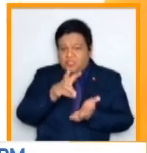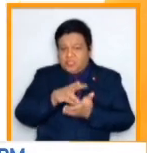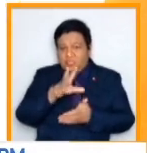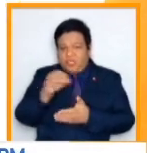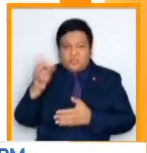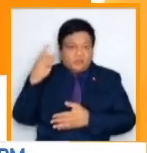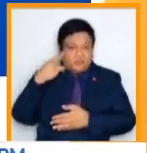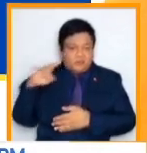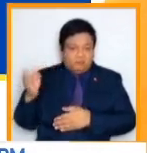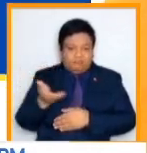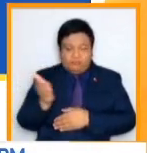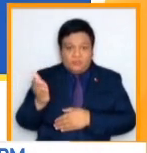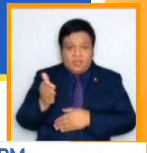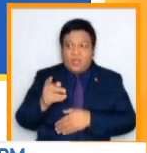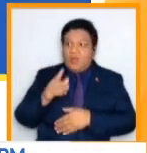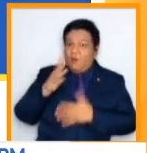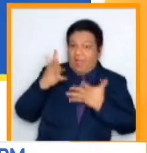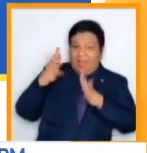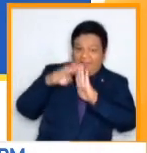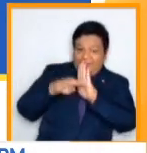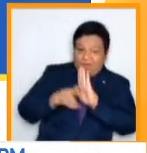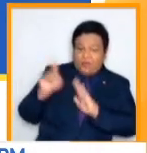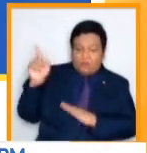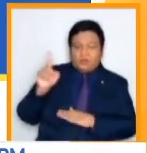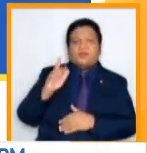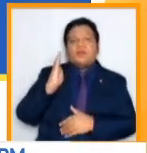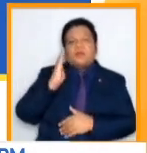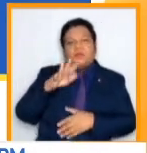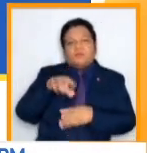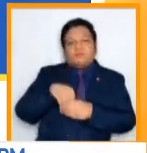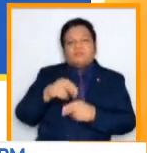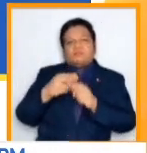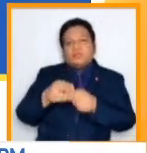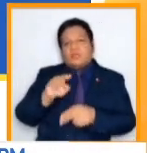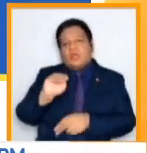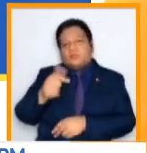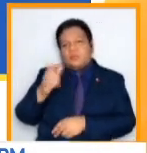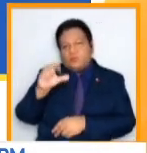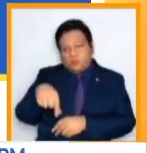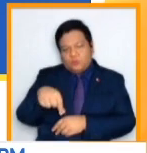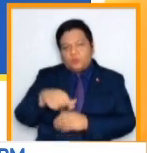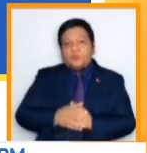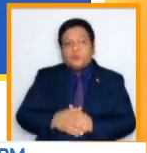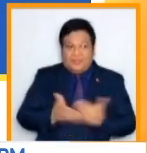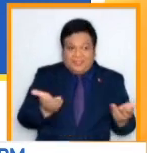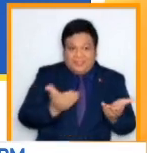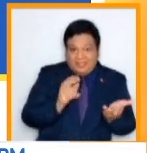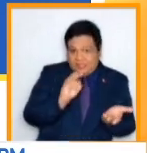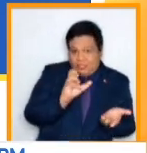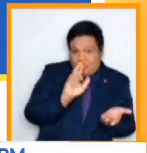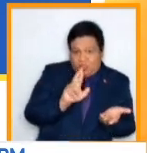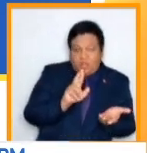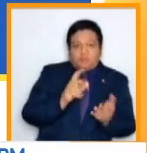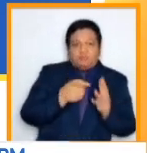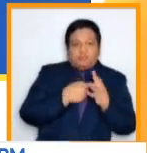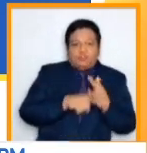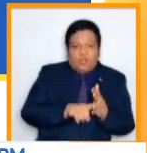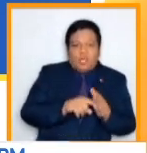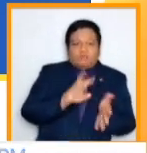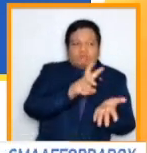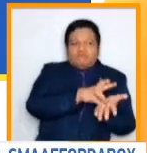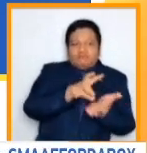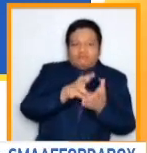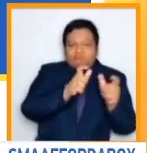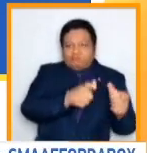pang bahagi ng bansa. Susubukan naman ang pagpapatupad ng granular lockdown sa Metro Manila at ngayong araw raw ilalabas ang guidelines